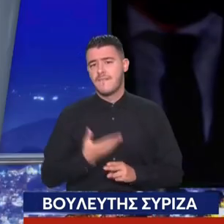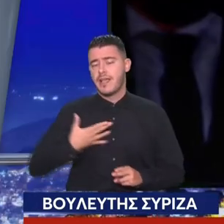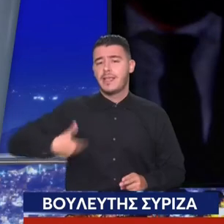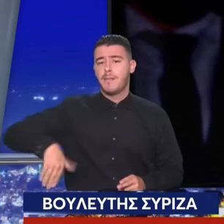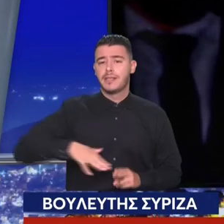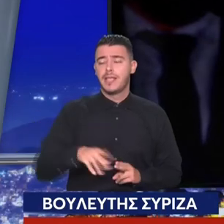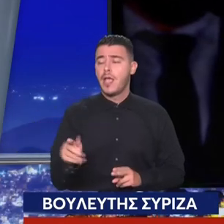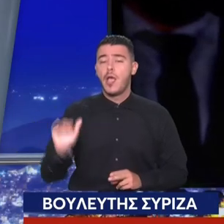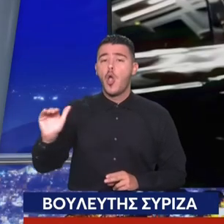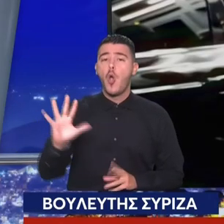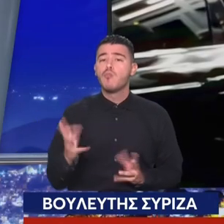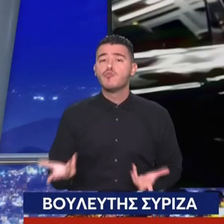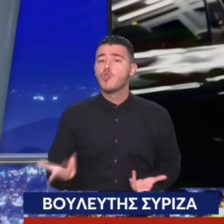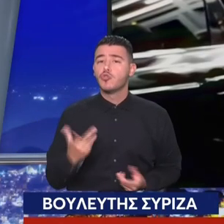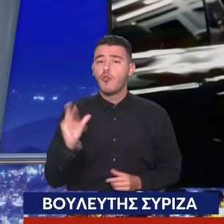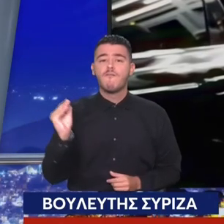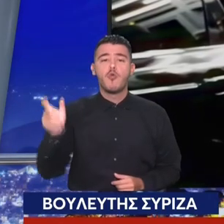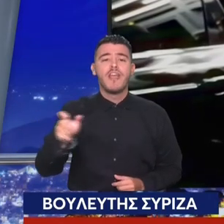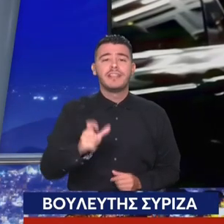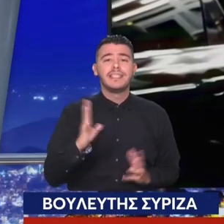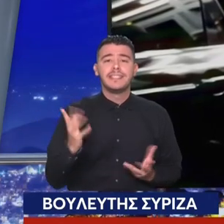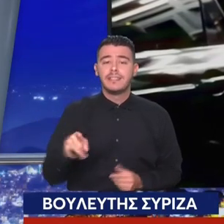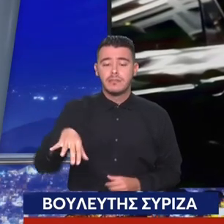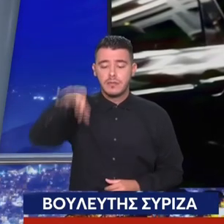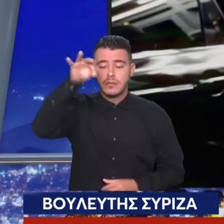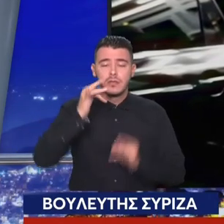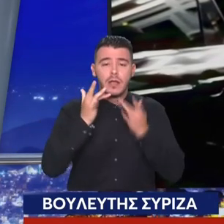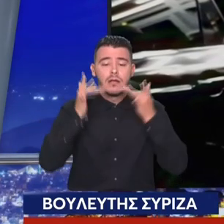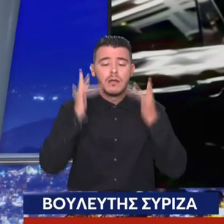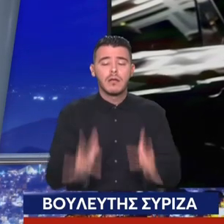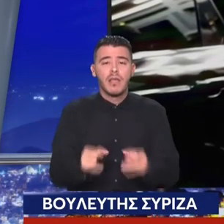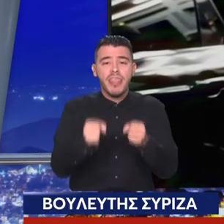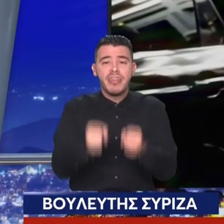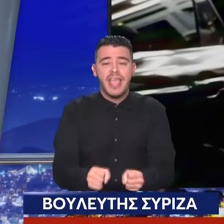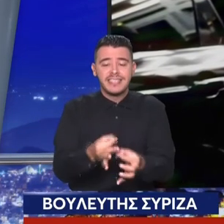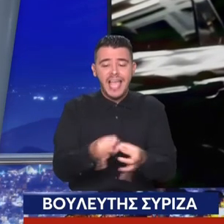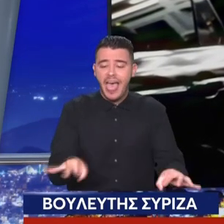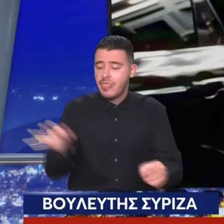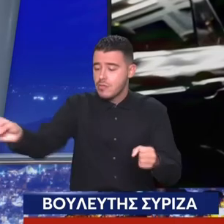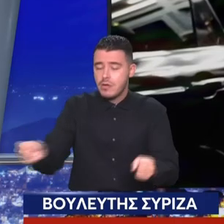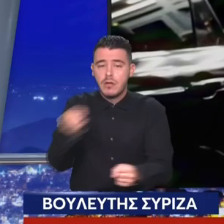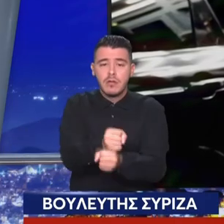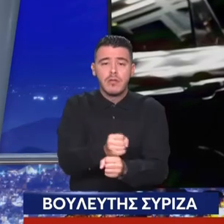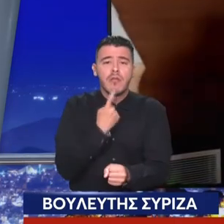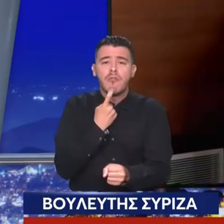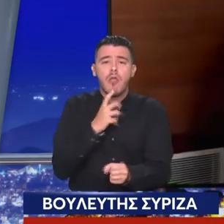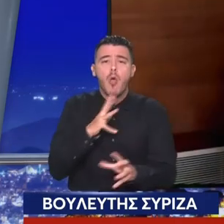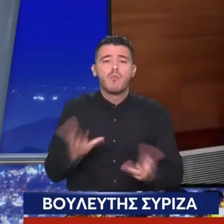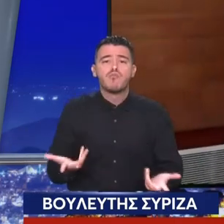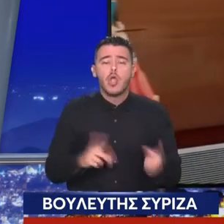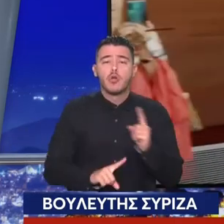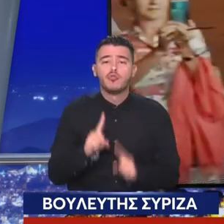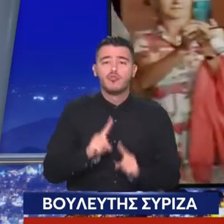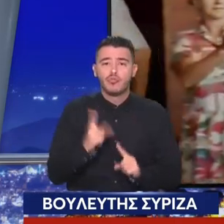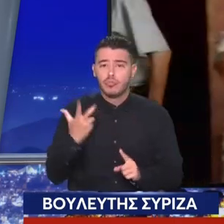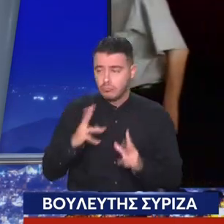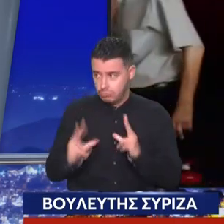από τους εν ενεργεία βουλευτές για να. Αν ενεργοποιηθεί το σχέδιο. Δεν μπορώ να το πω τώρα. Εγώ δεν έχει μπορώ γίνει κουβέντα.